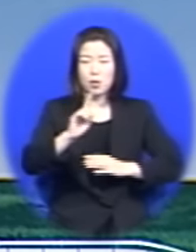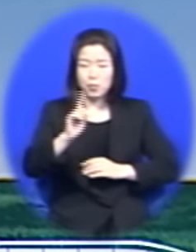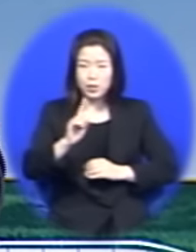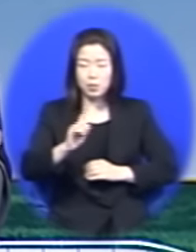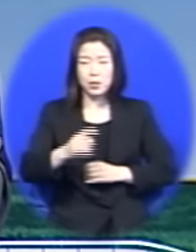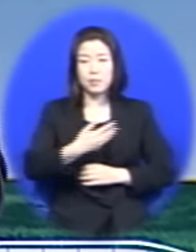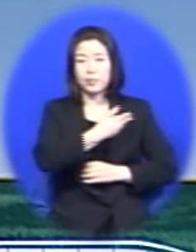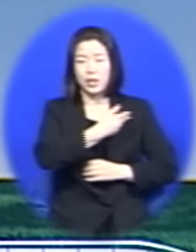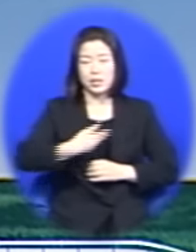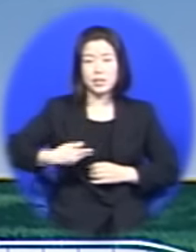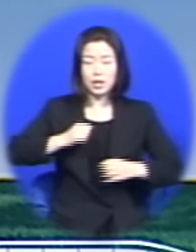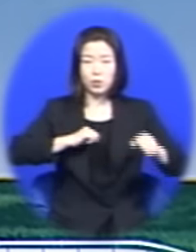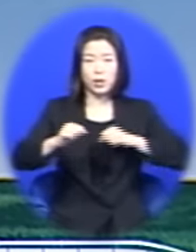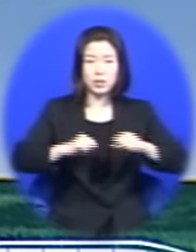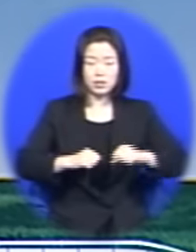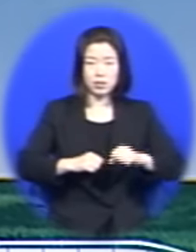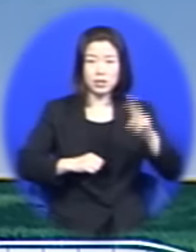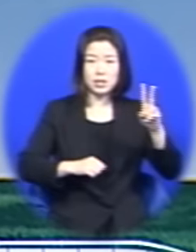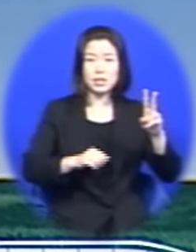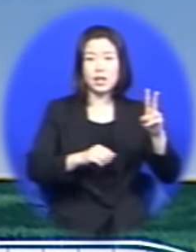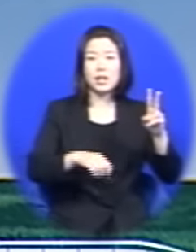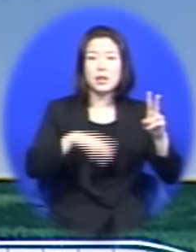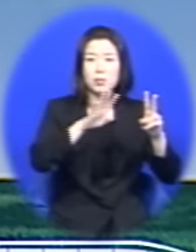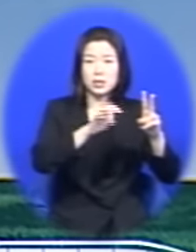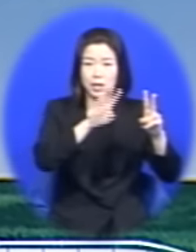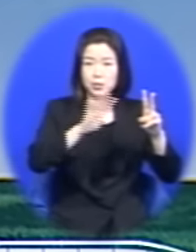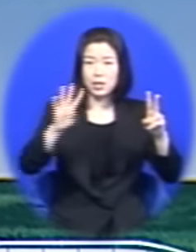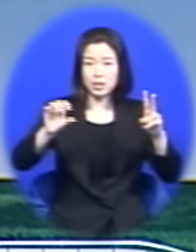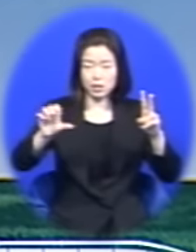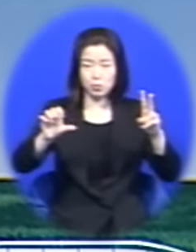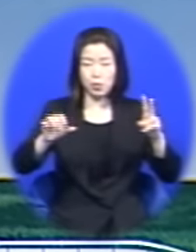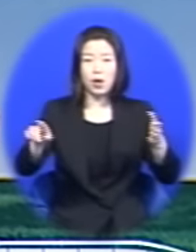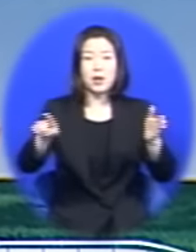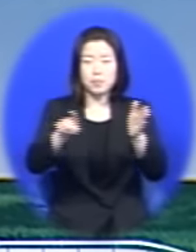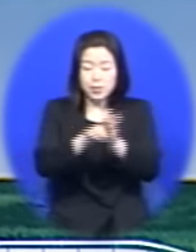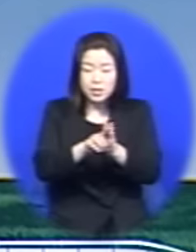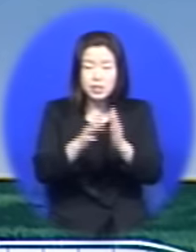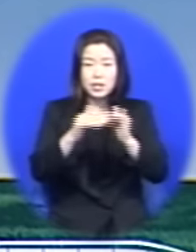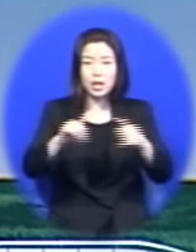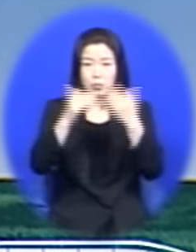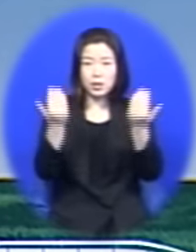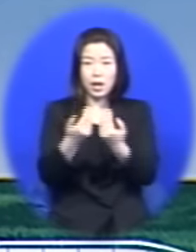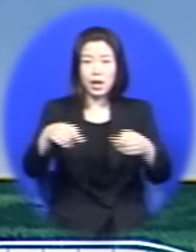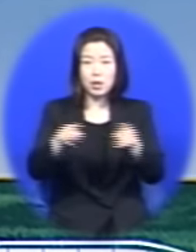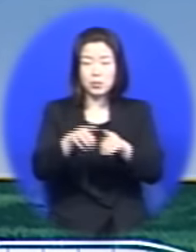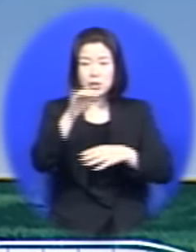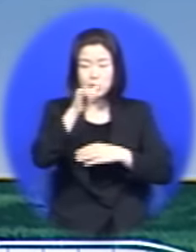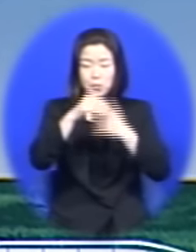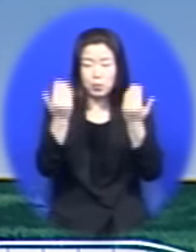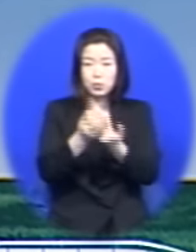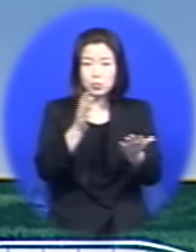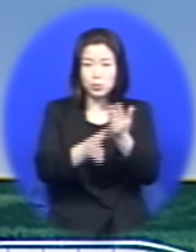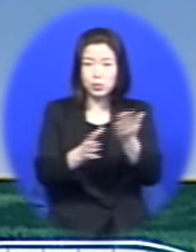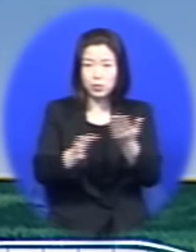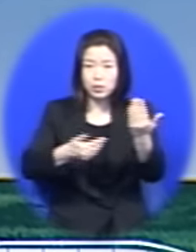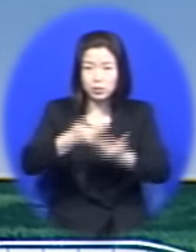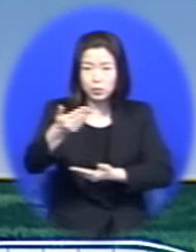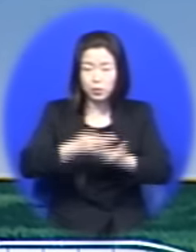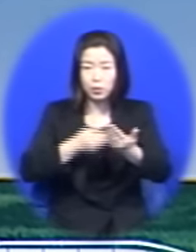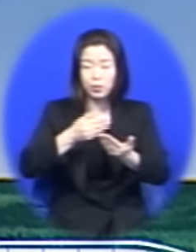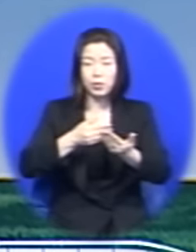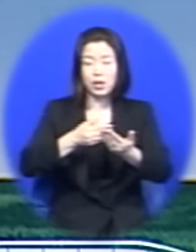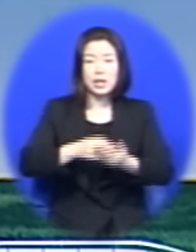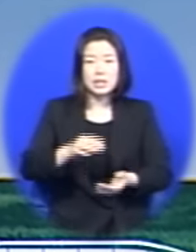2장 44절, 45절에 보면 믿는 사람이 다 함께 있어 모든 물건을 서로 통용하고 또 재산과 소유를